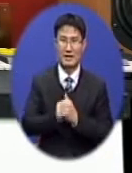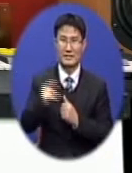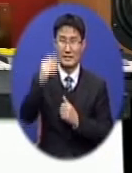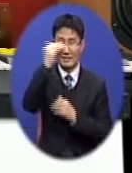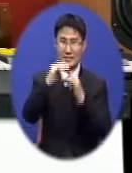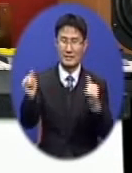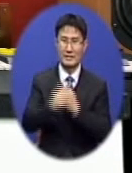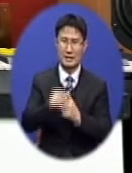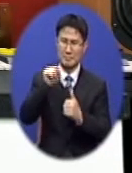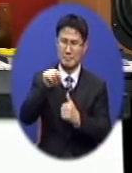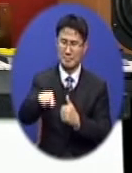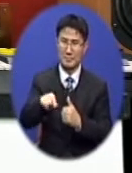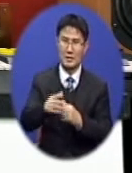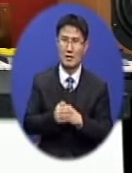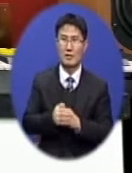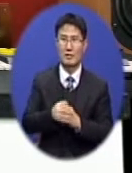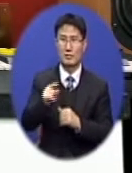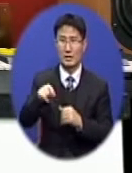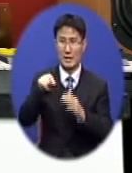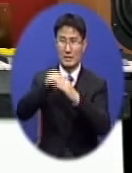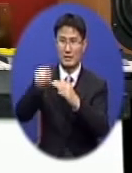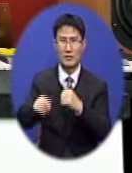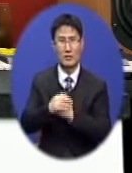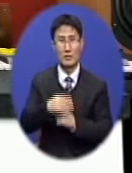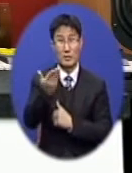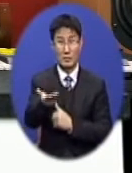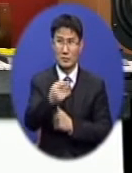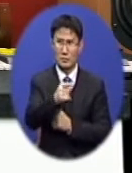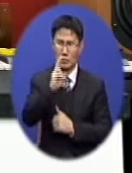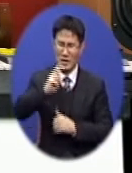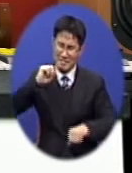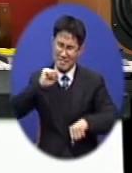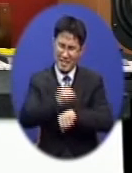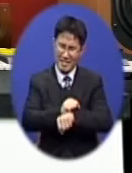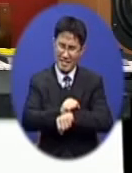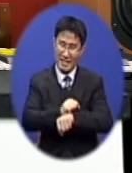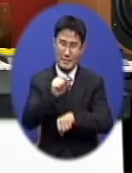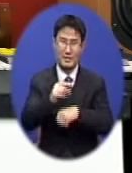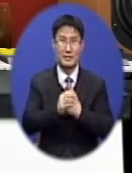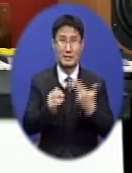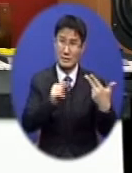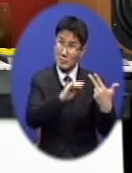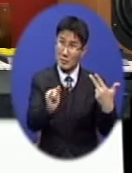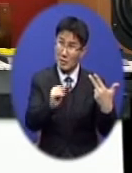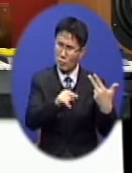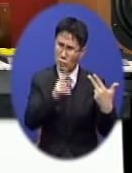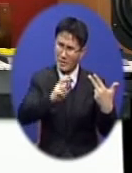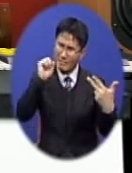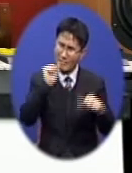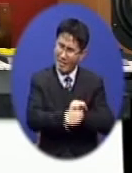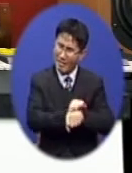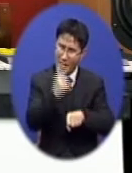심사, 예, 그걸 번호를 누르시고요. 거기 들어가서, 아, 이 사람 너무 노래 잘한다. 7번 분이 노래 잘한다. 하면